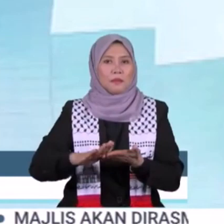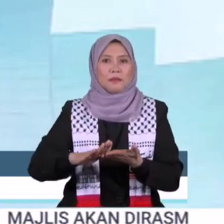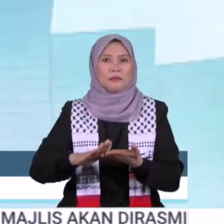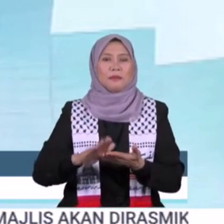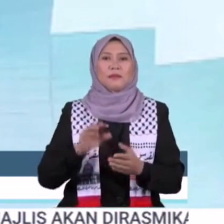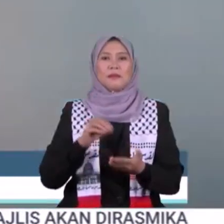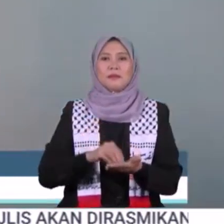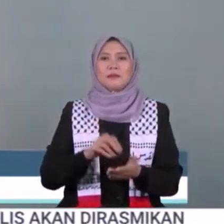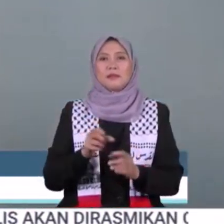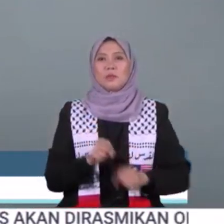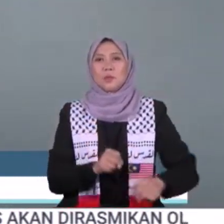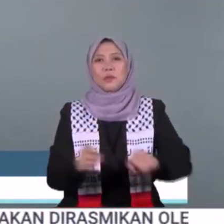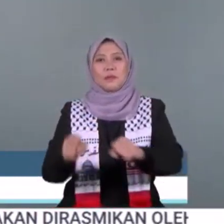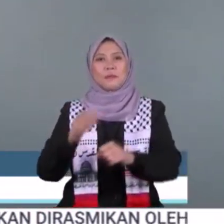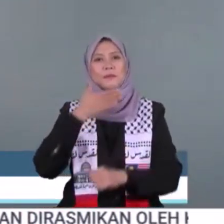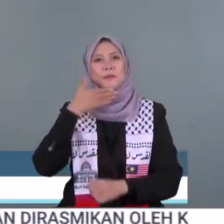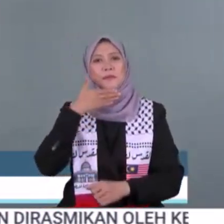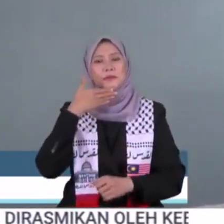Muda.